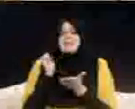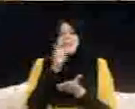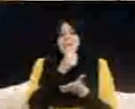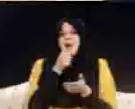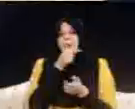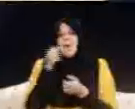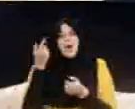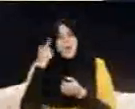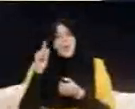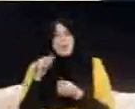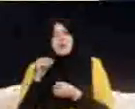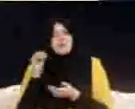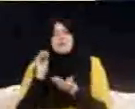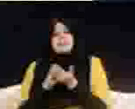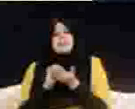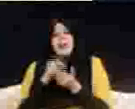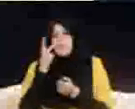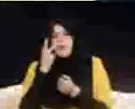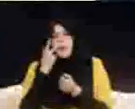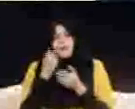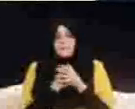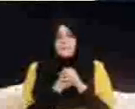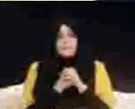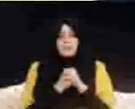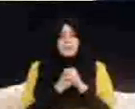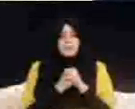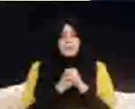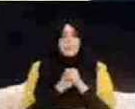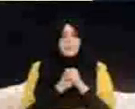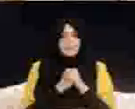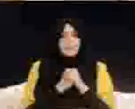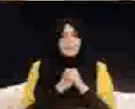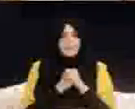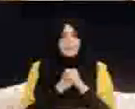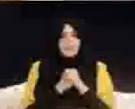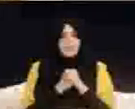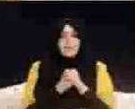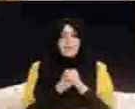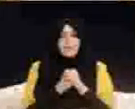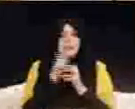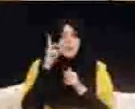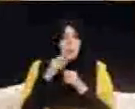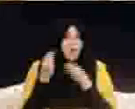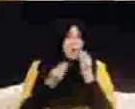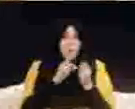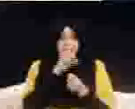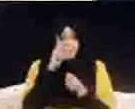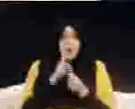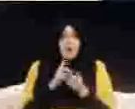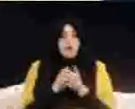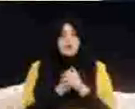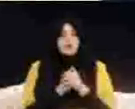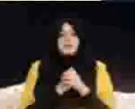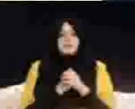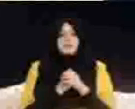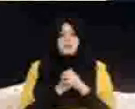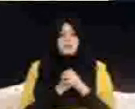في هذا الموضوع؟ وأيهما أولى يقول، يعني هل الصدقة أم القسمة